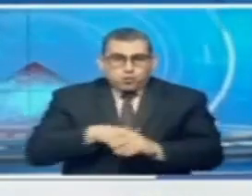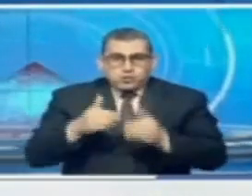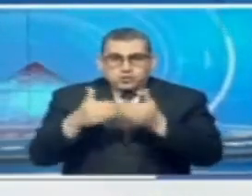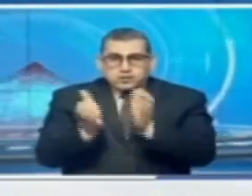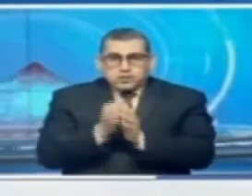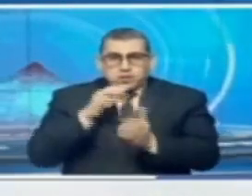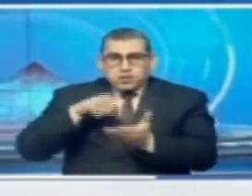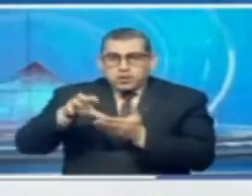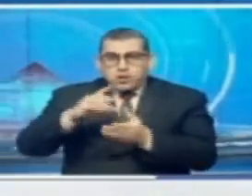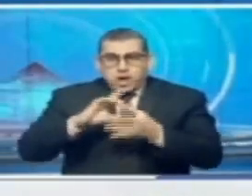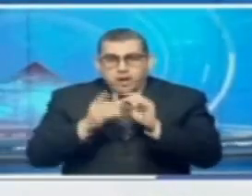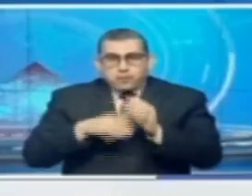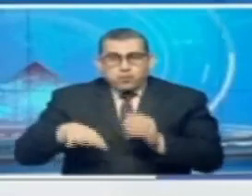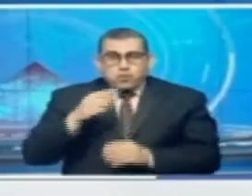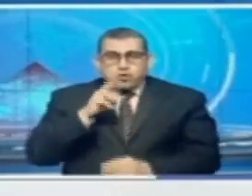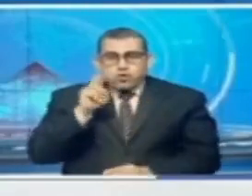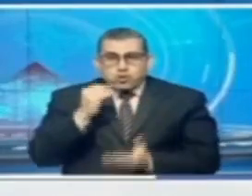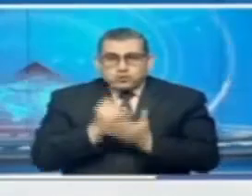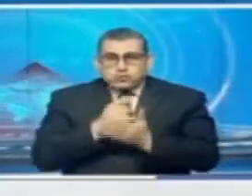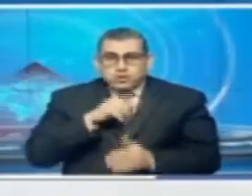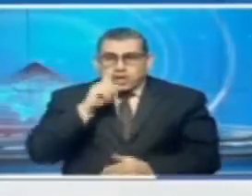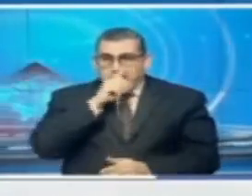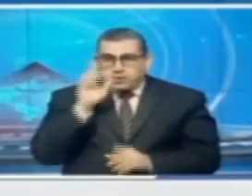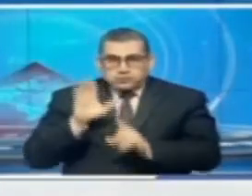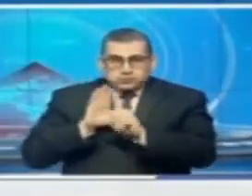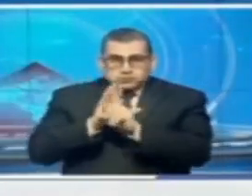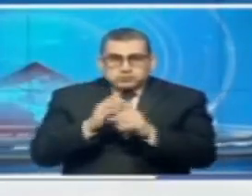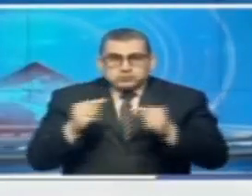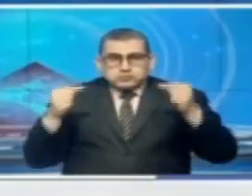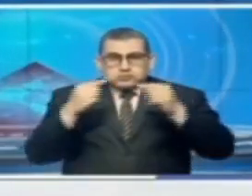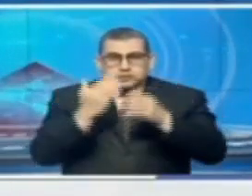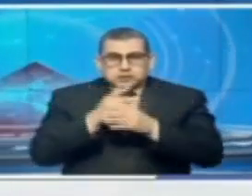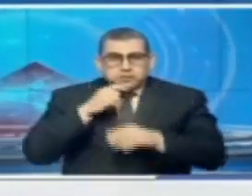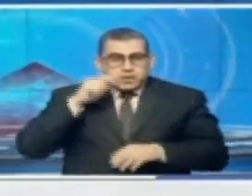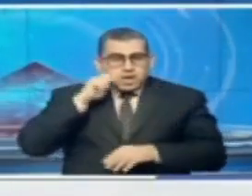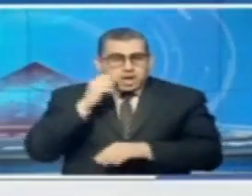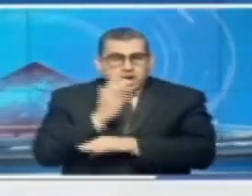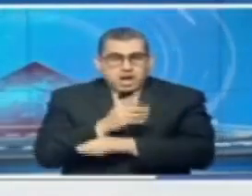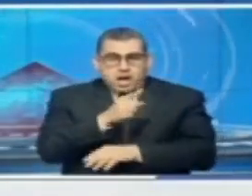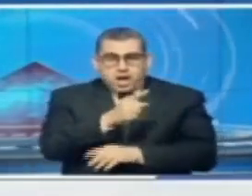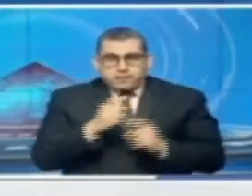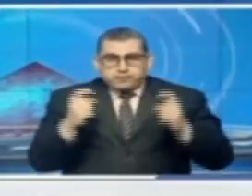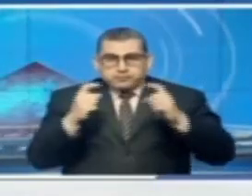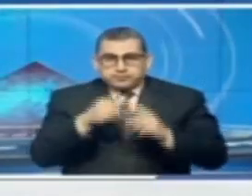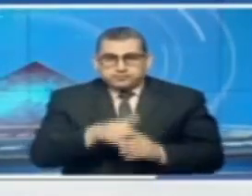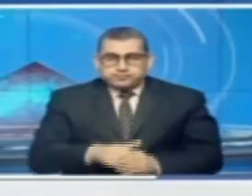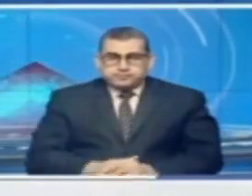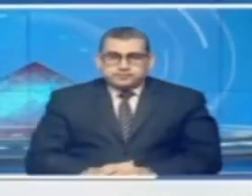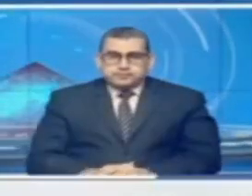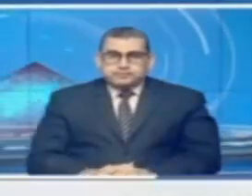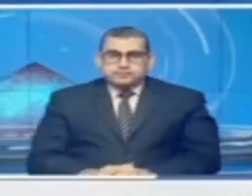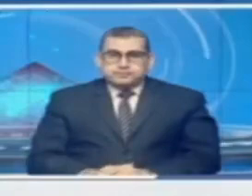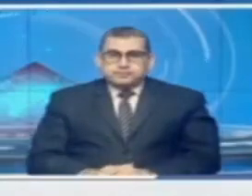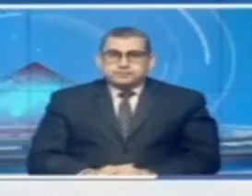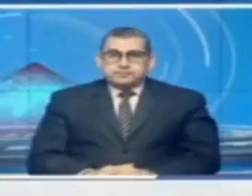والمنظمات الإقليمية والأمم المتحدة مع الإمارات في مواجهة هذا العدوان الإرهابي. نتابع.